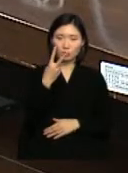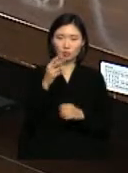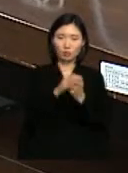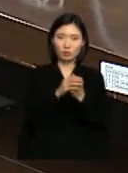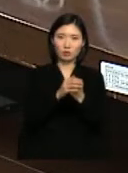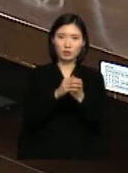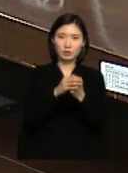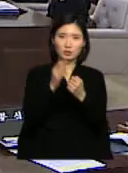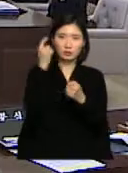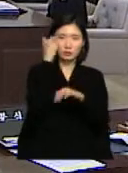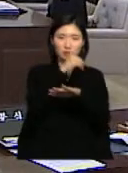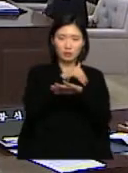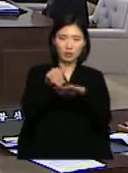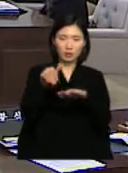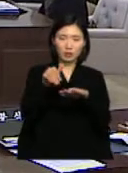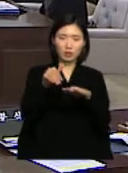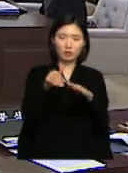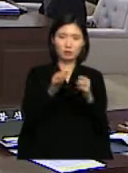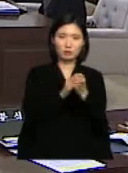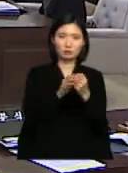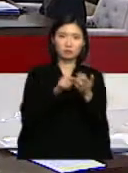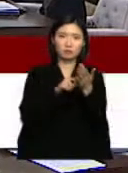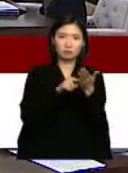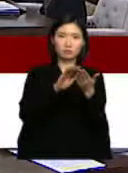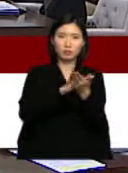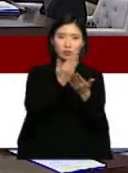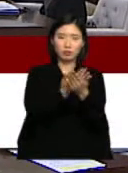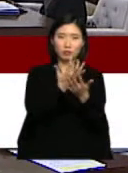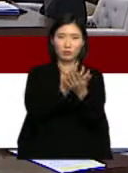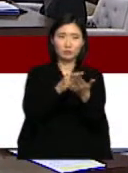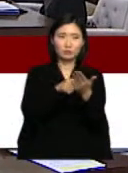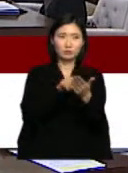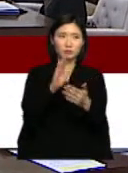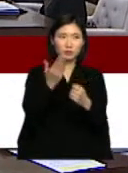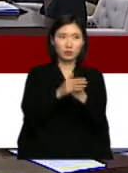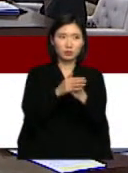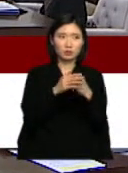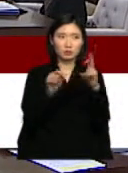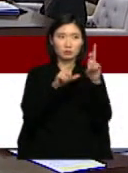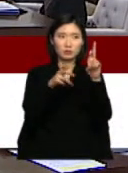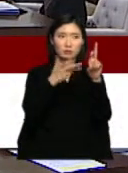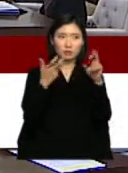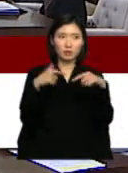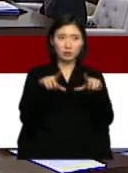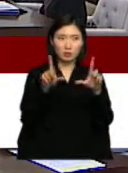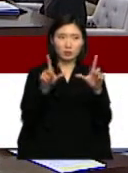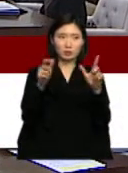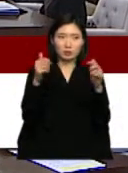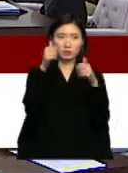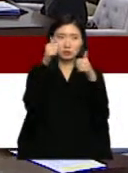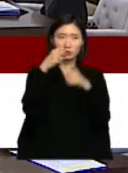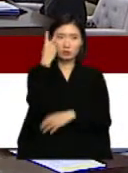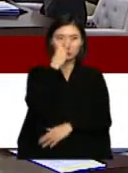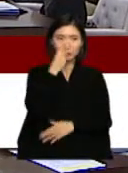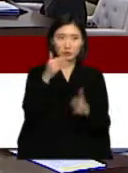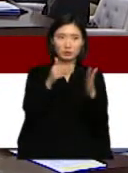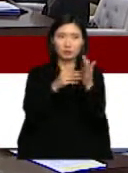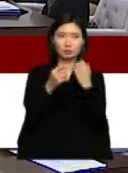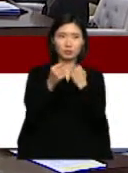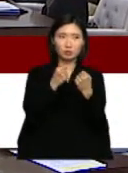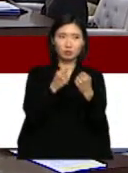변경안이 제출됐습니다. 12월 18일까지 예산 심사를 마쳤어야 함에도 불구하고 심사를 마치지